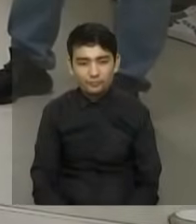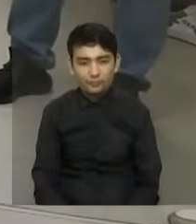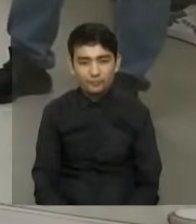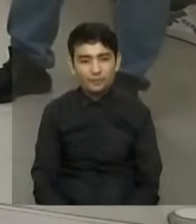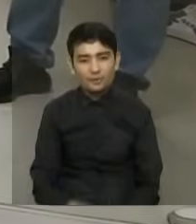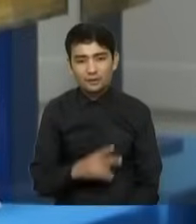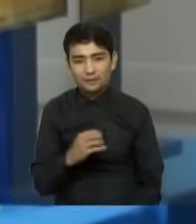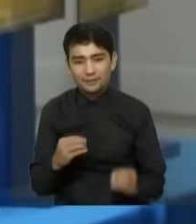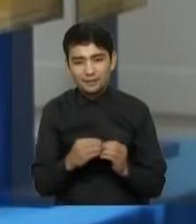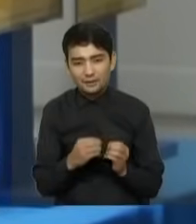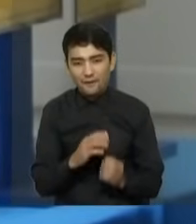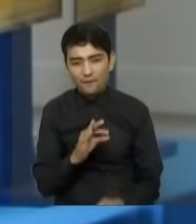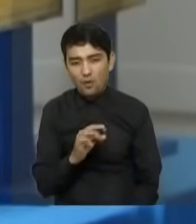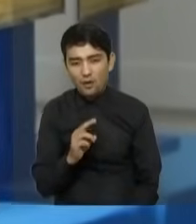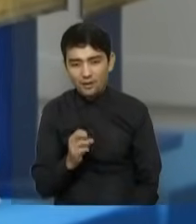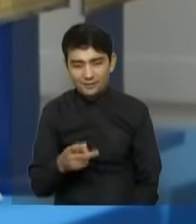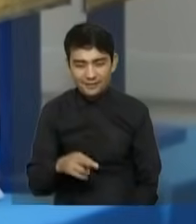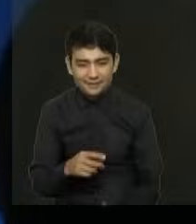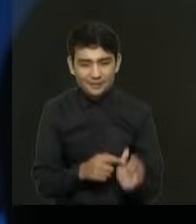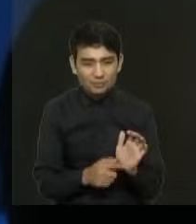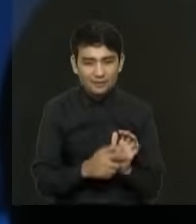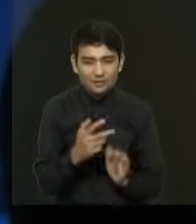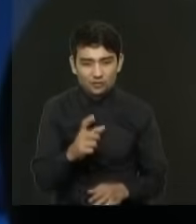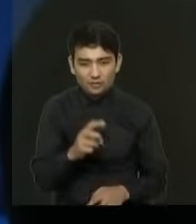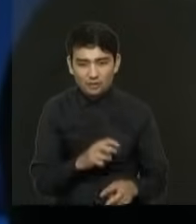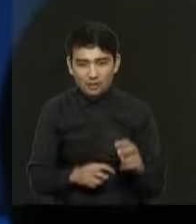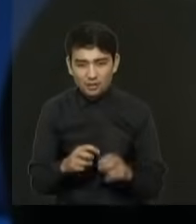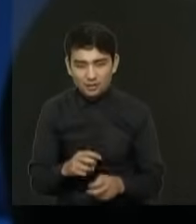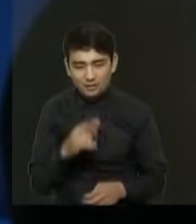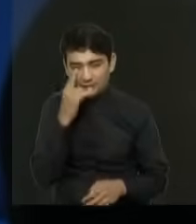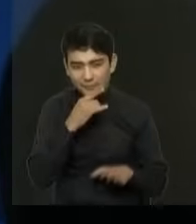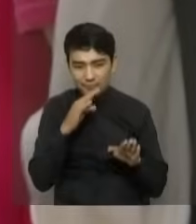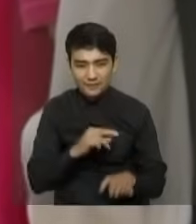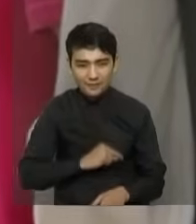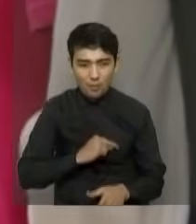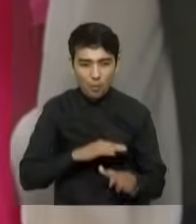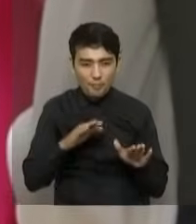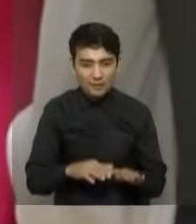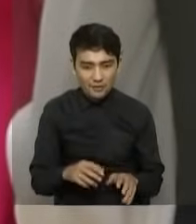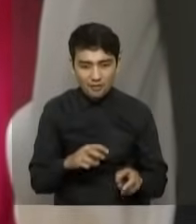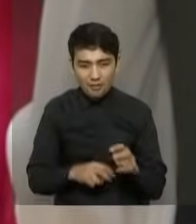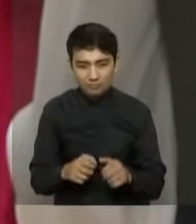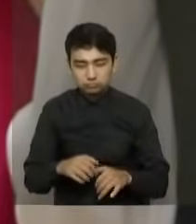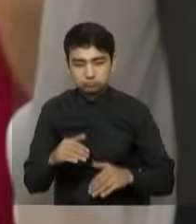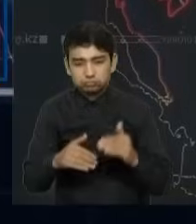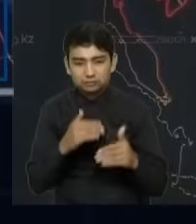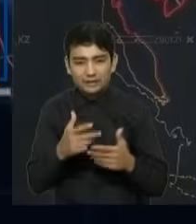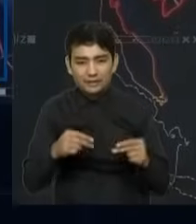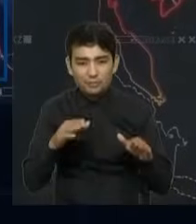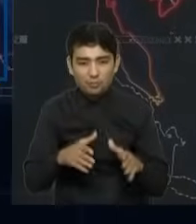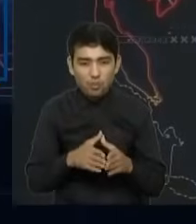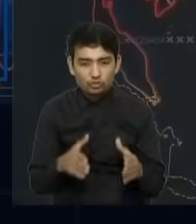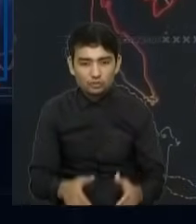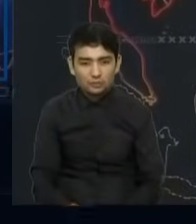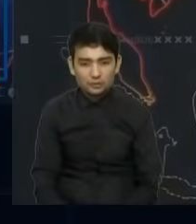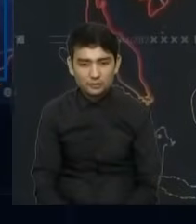На 10 вакансий 73 соискателя. В Казахстане растет конкуренция за рабочие места. В каких отраслях больше всего? Больше